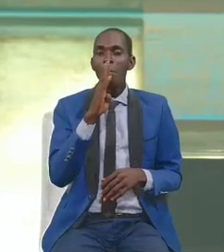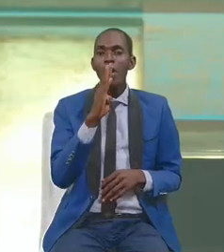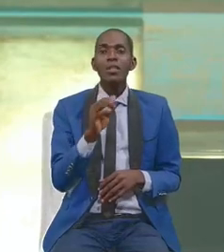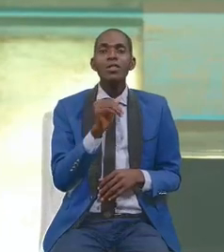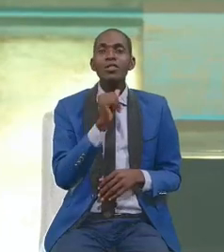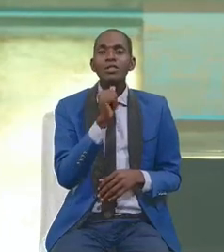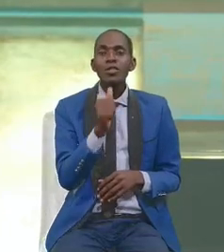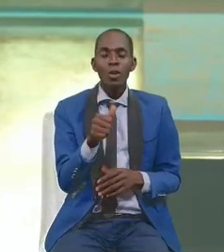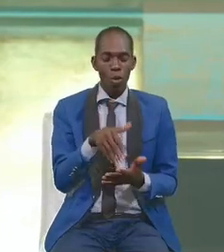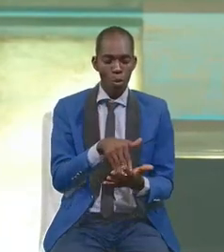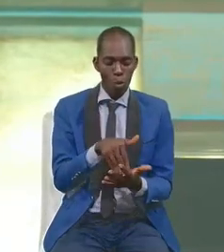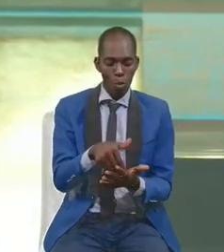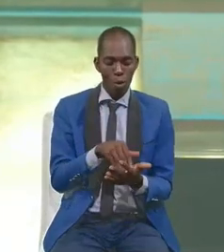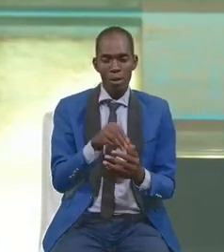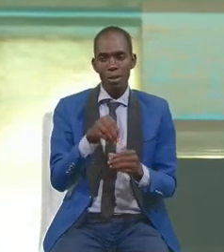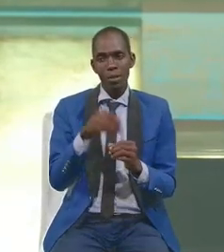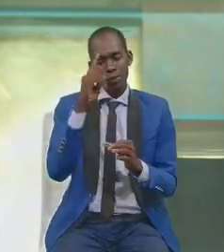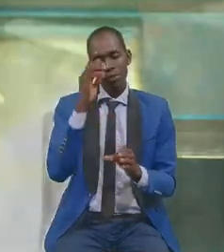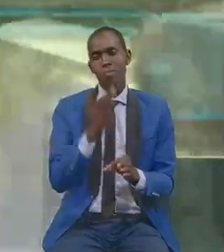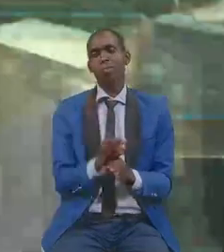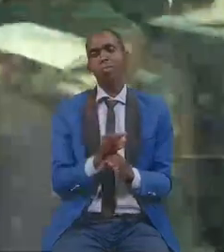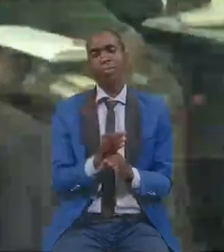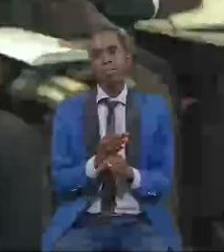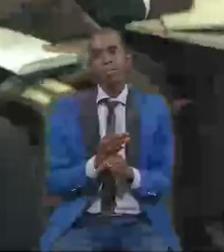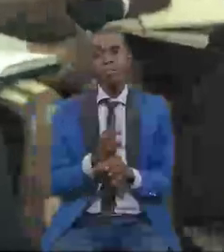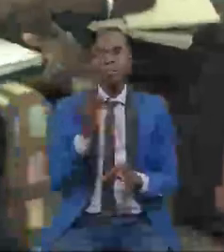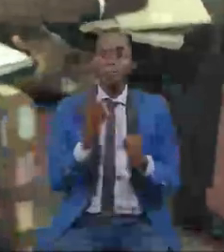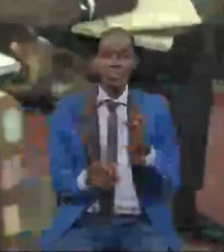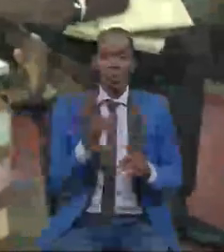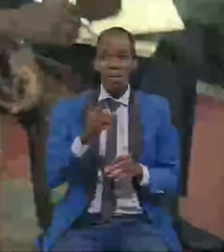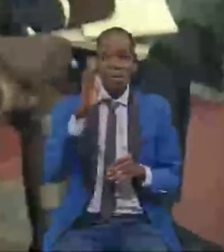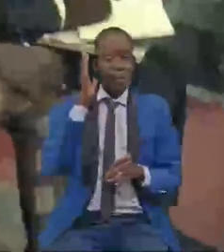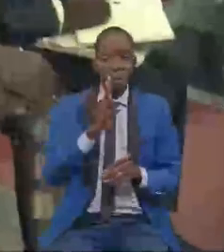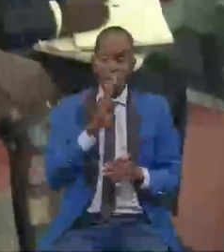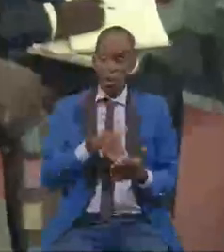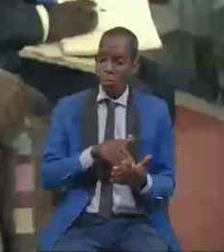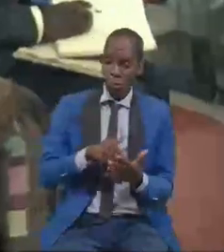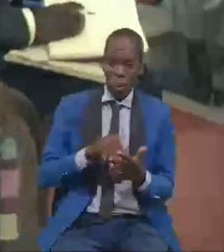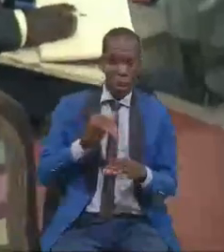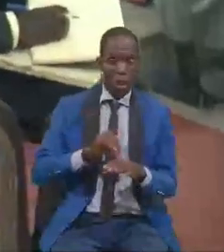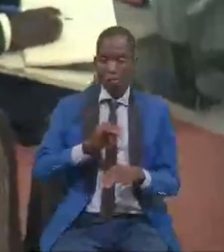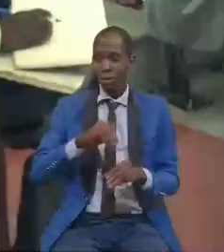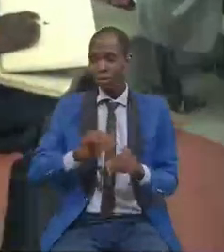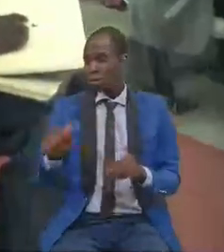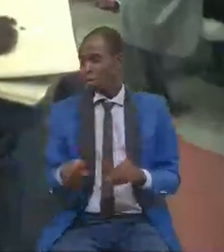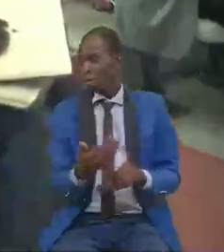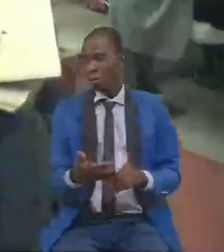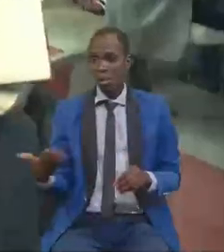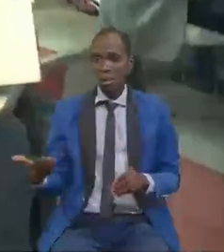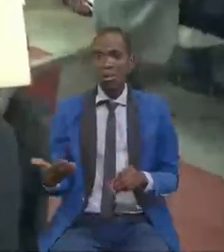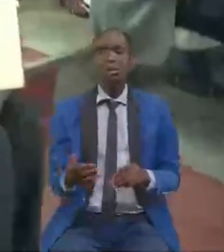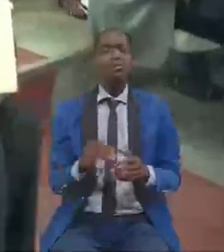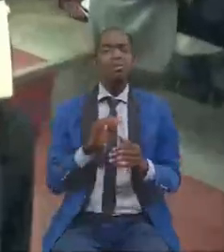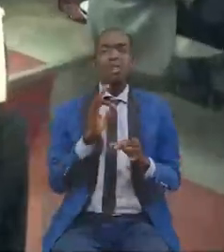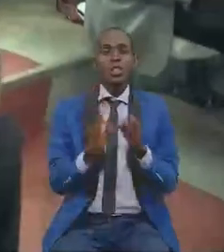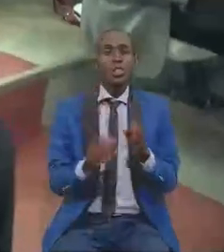faiblir dans la foi, et si vous allez faiblir dans quelque chose, et ce qui est inexcusable, mais